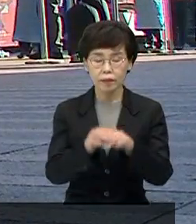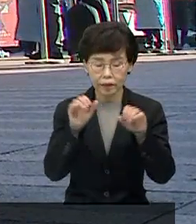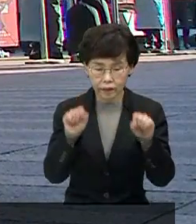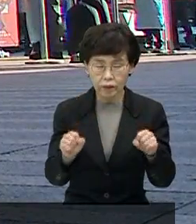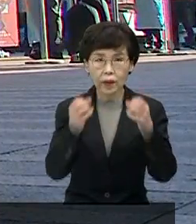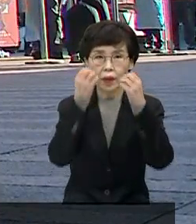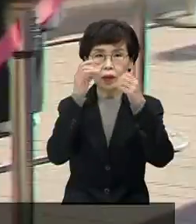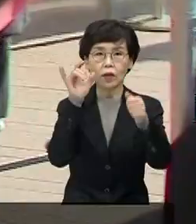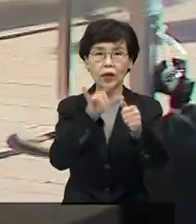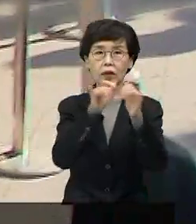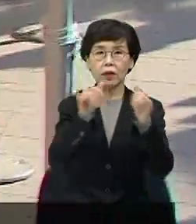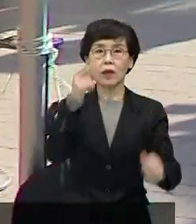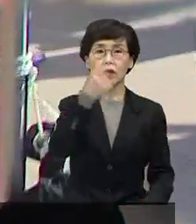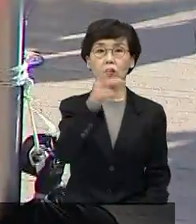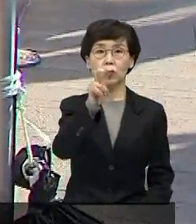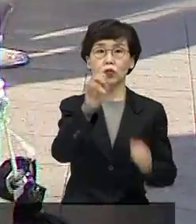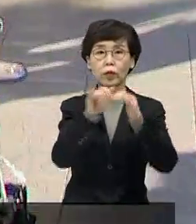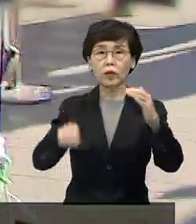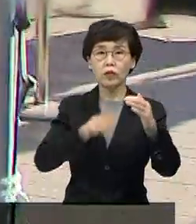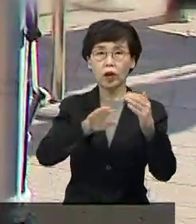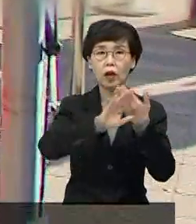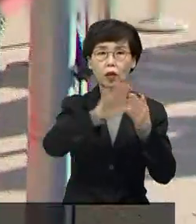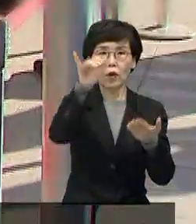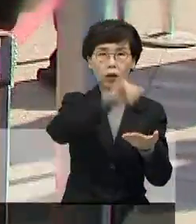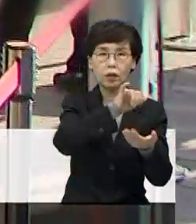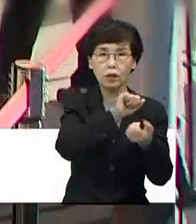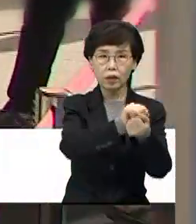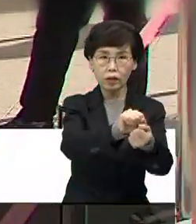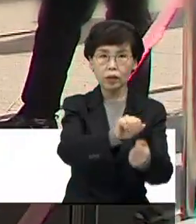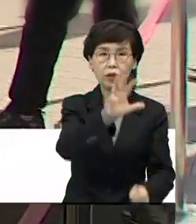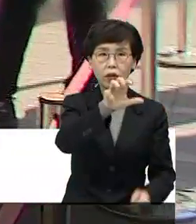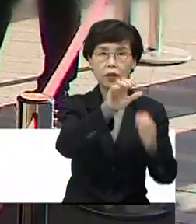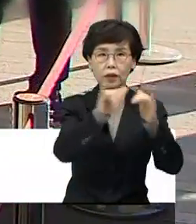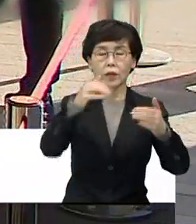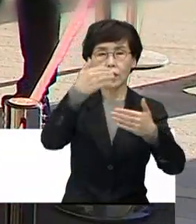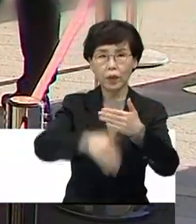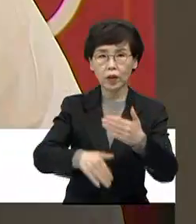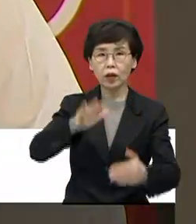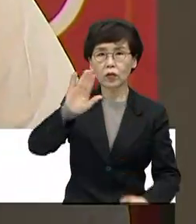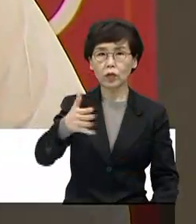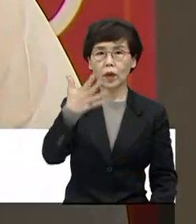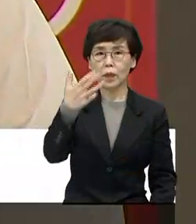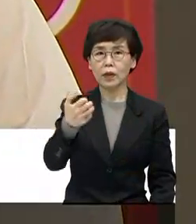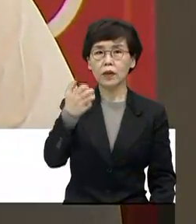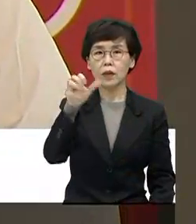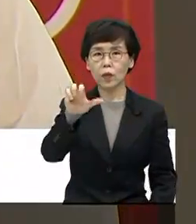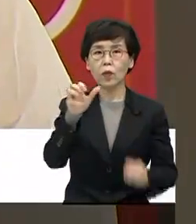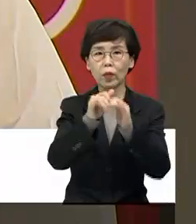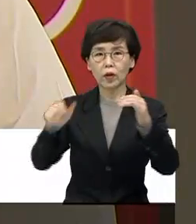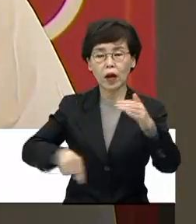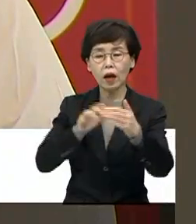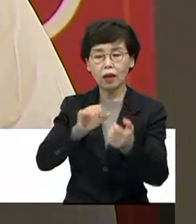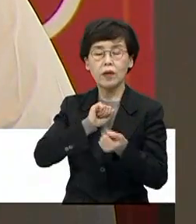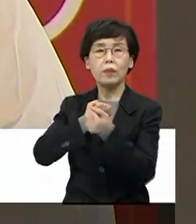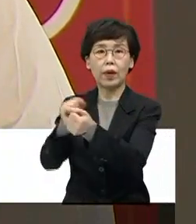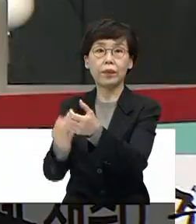신규 확진자 1,020명 가운데 해외 유입 확진자 35명을 제외한 985명이 국내 발생